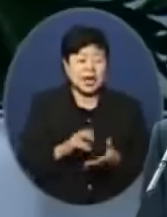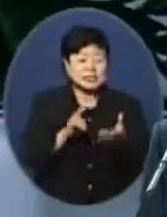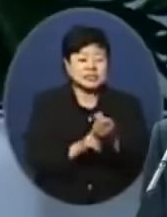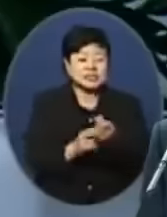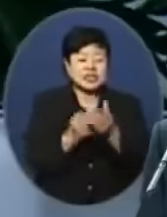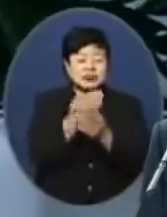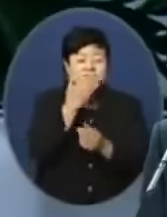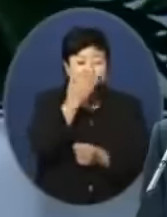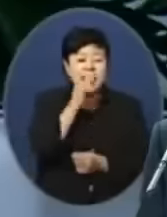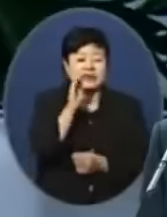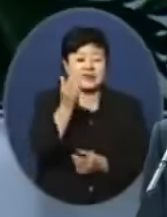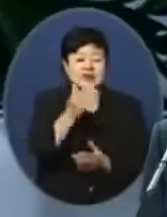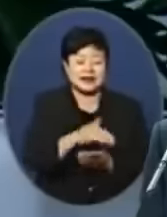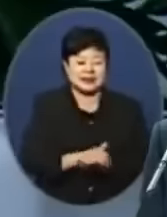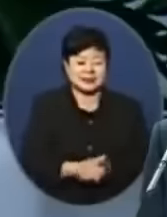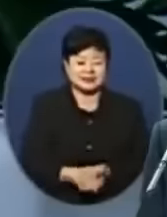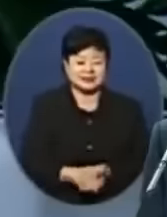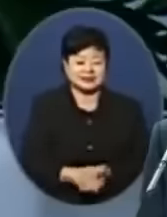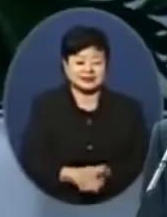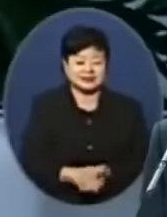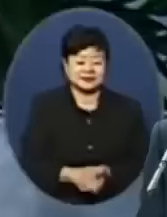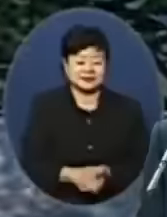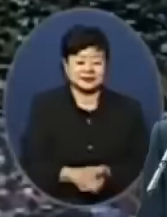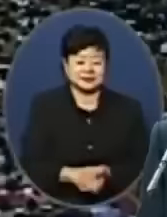기적이 일어날 수 있기 때문인 것입니다.